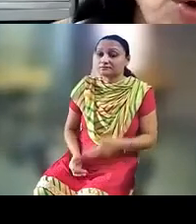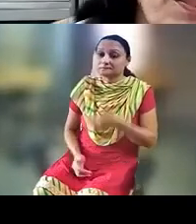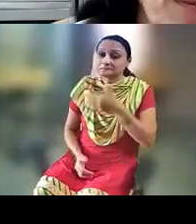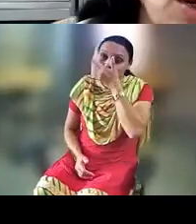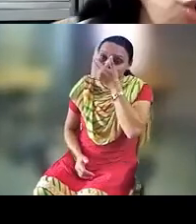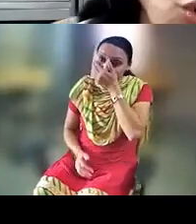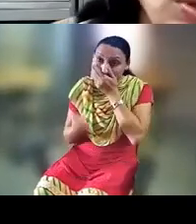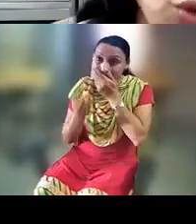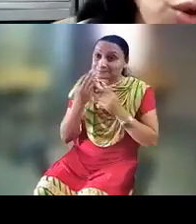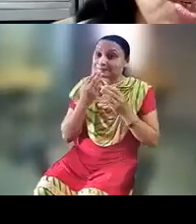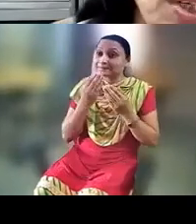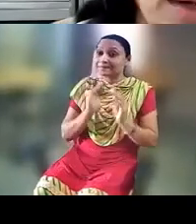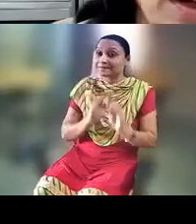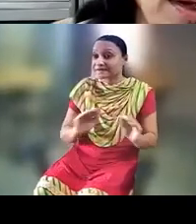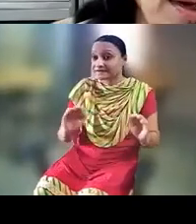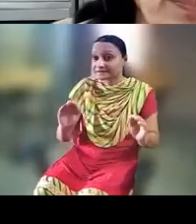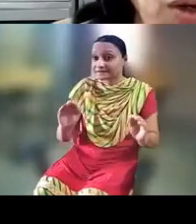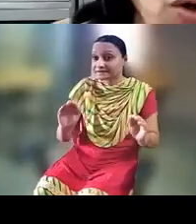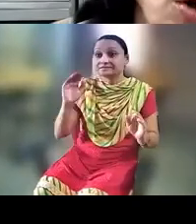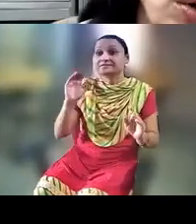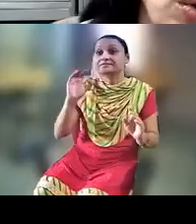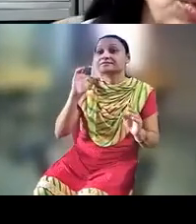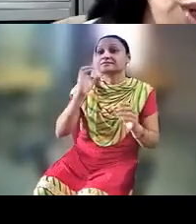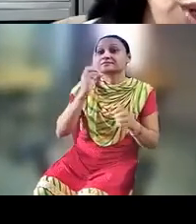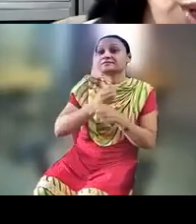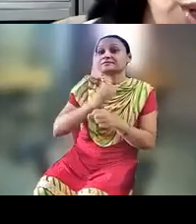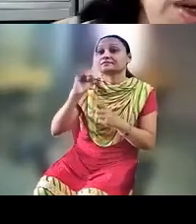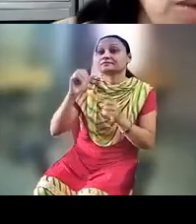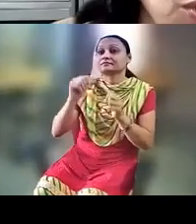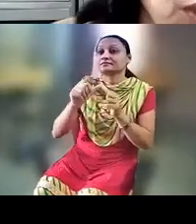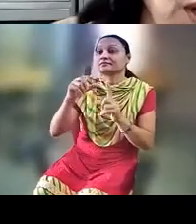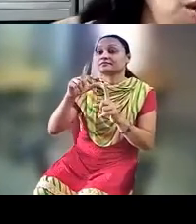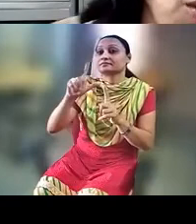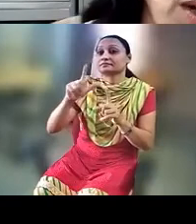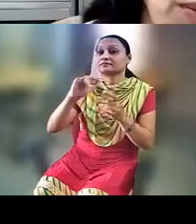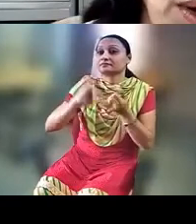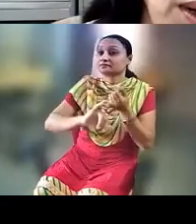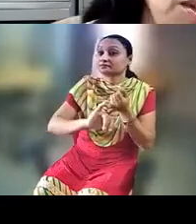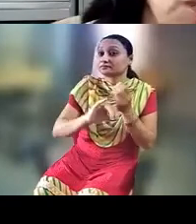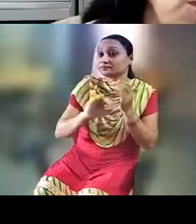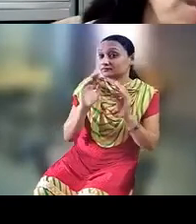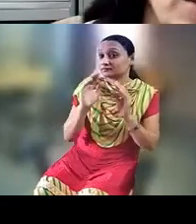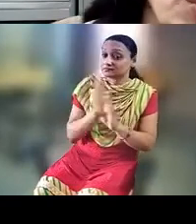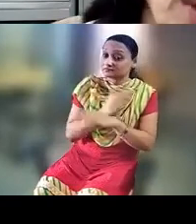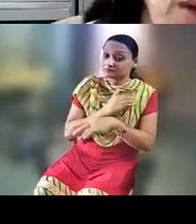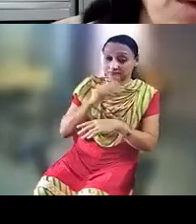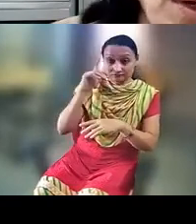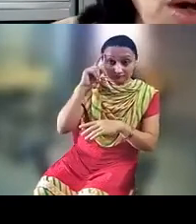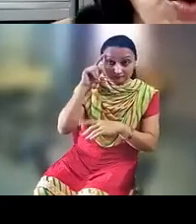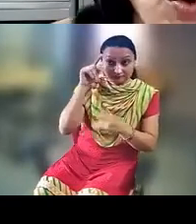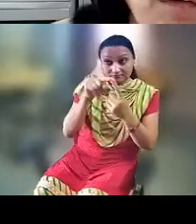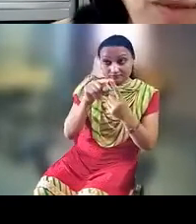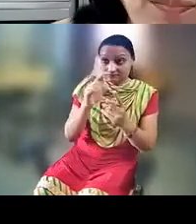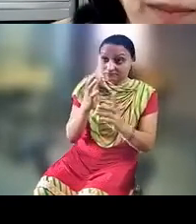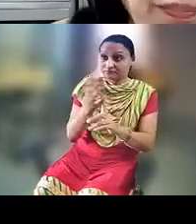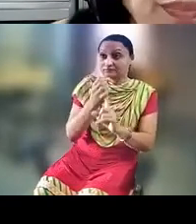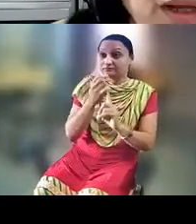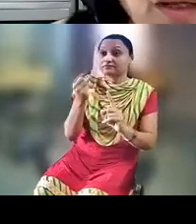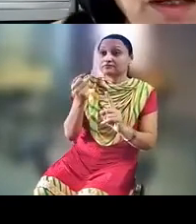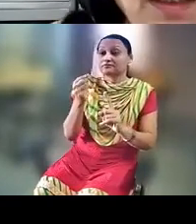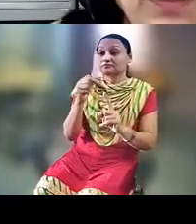बच्चे को अपने गोल्स खुद सेट करे और उसके बारे में स्किल और एबिलिटीज ही वुड लाइक टू हैव एंड हाउ टू डेवलप